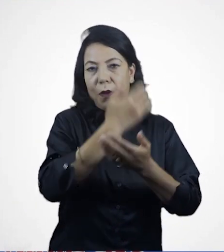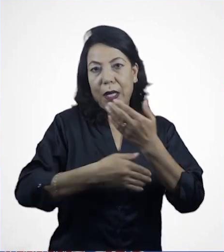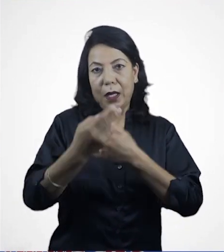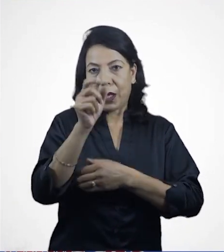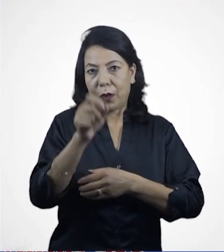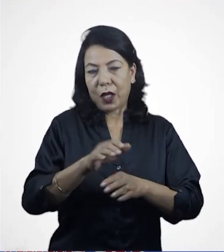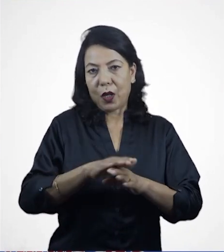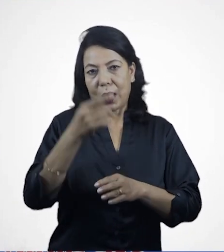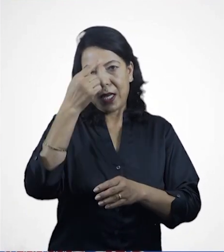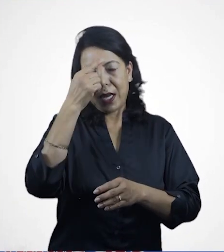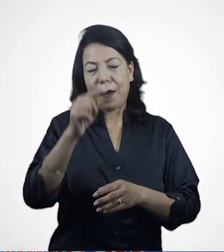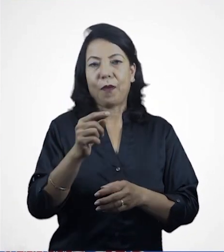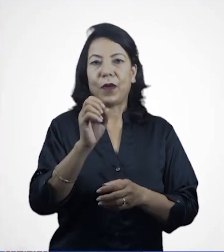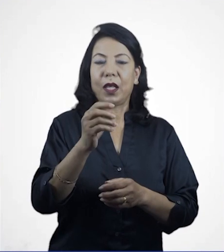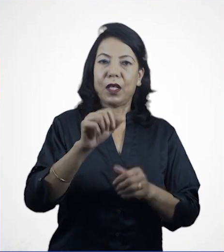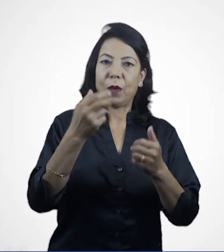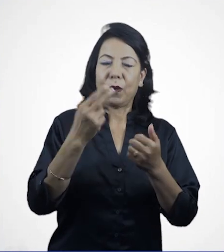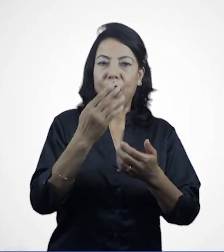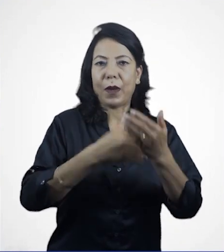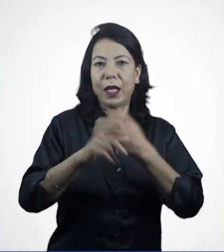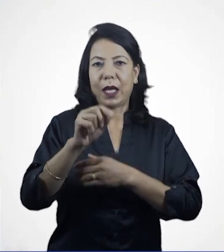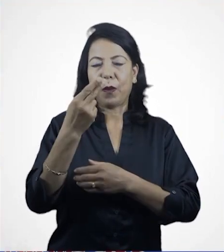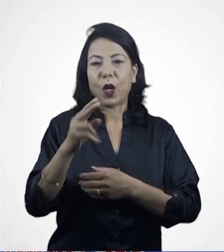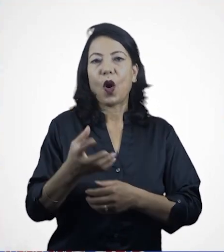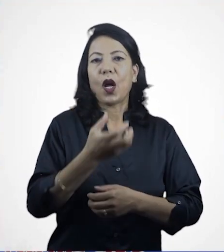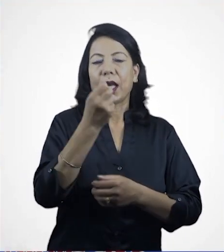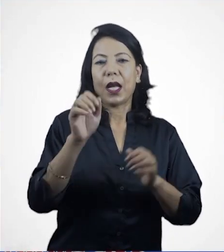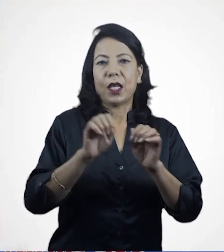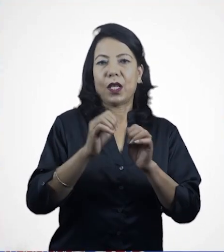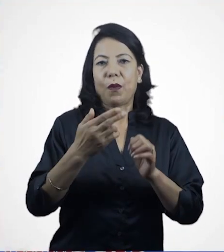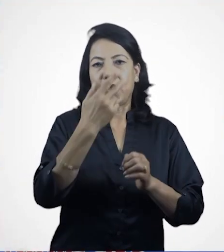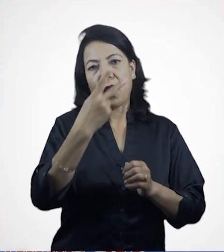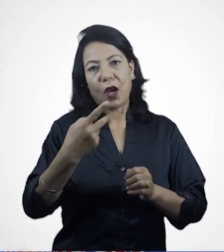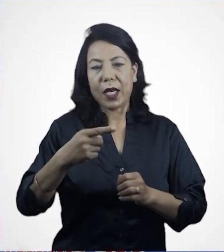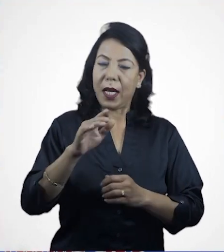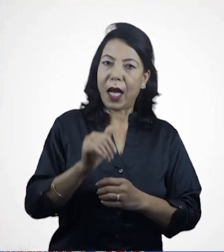प्रस्ना